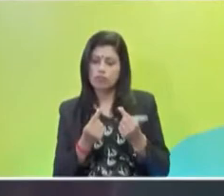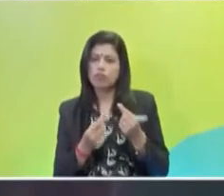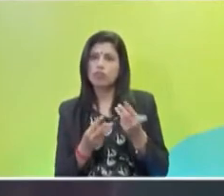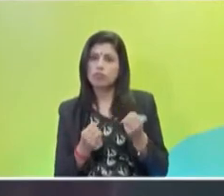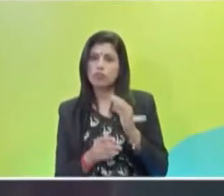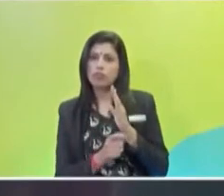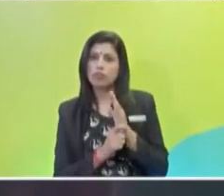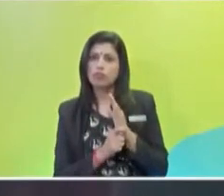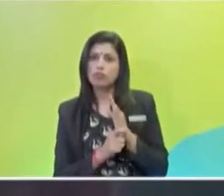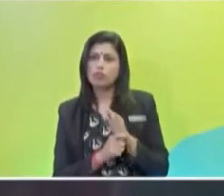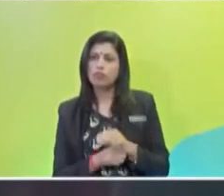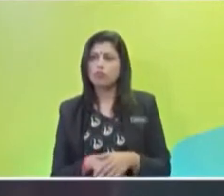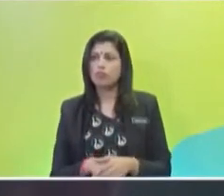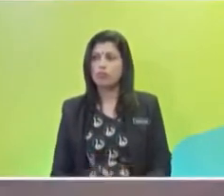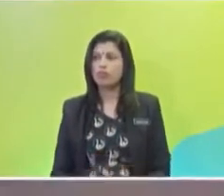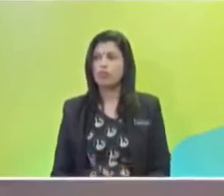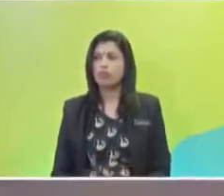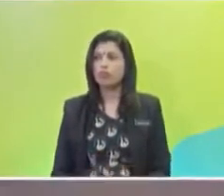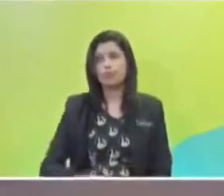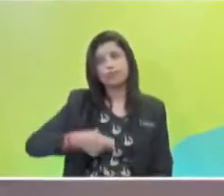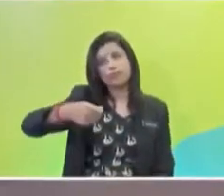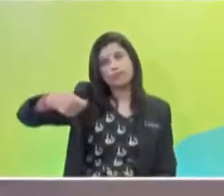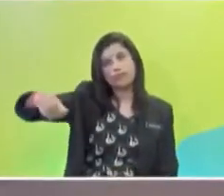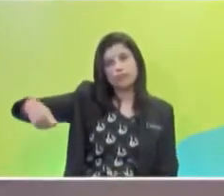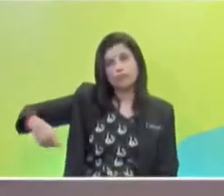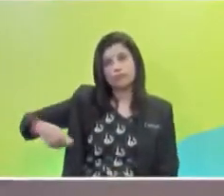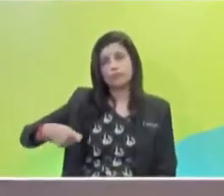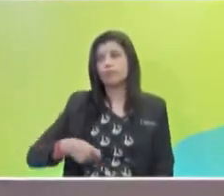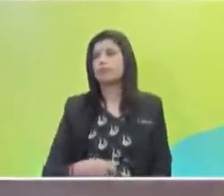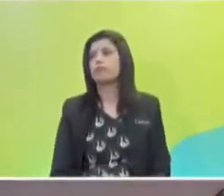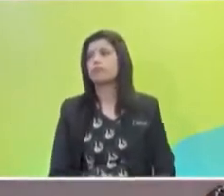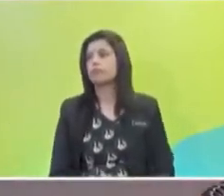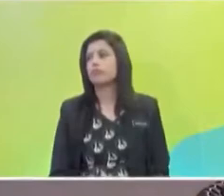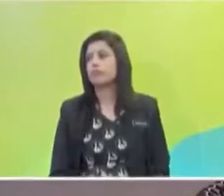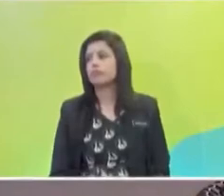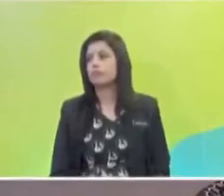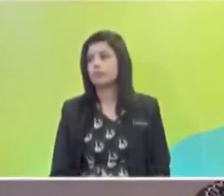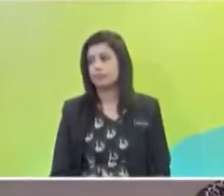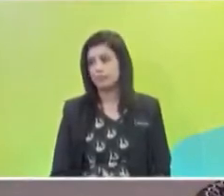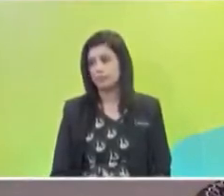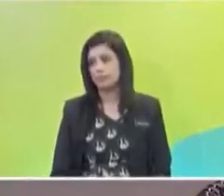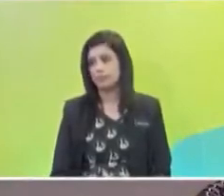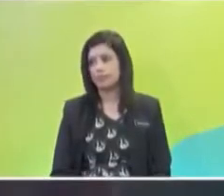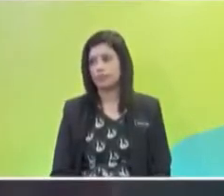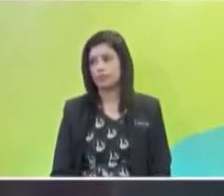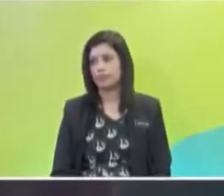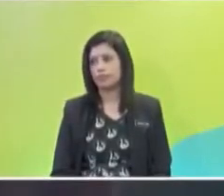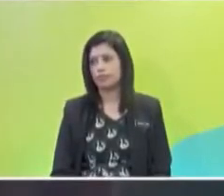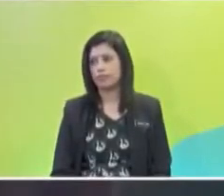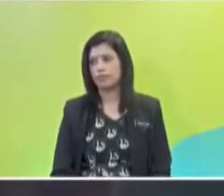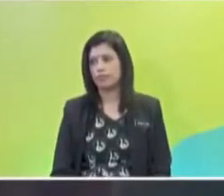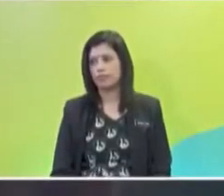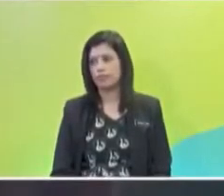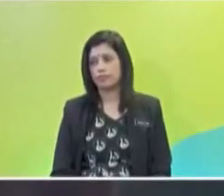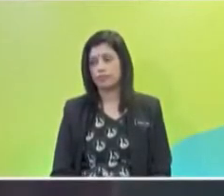nak makan nanti. Saya suka kacang banyak ni. Okey, sebab Benin hari ni tetamu pertama kita. Pelanggan pertama kita, kita ikutlah.